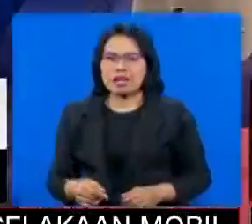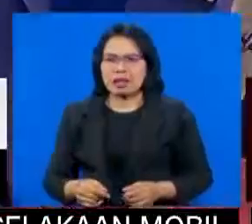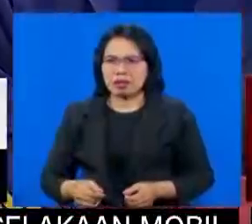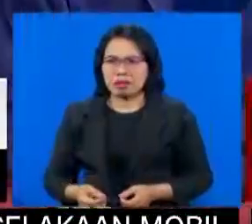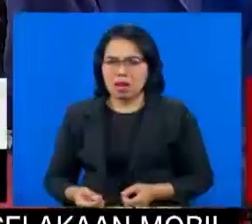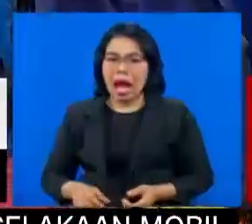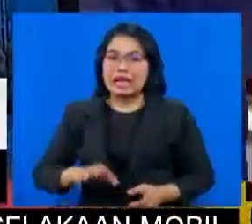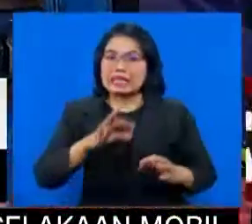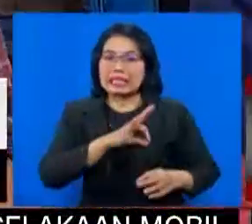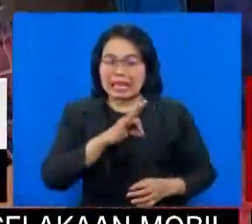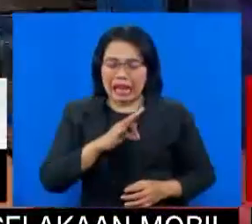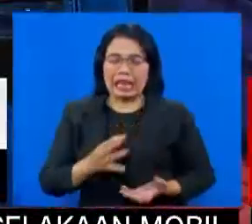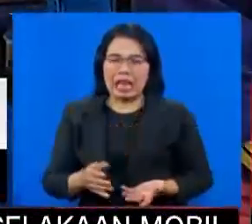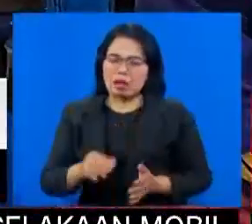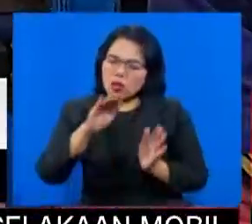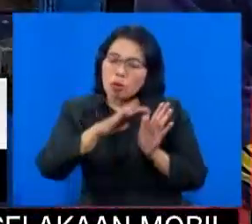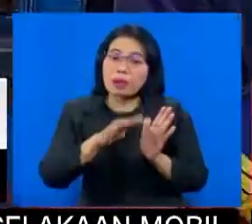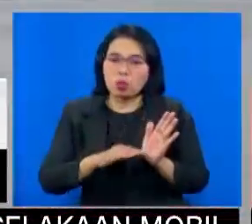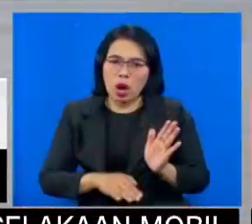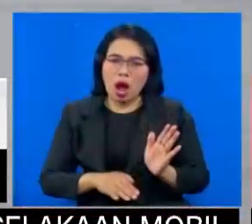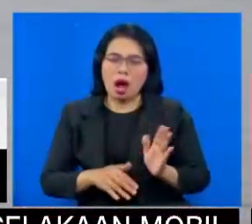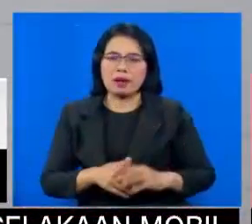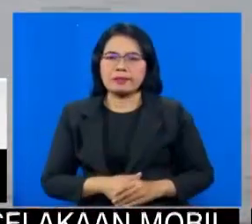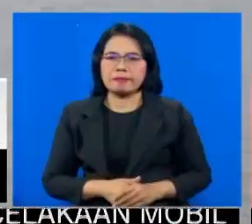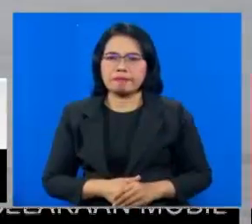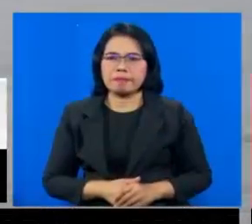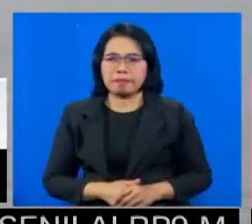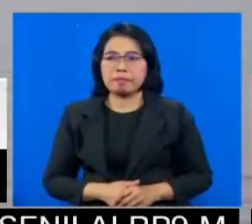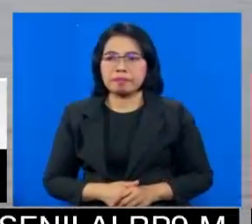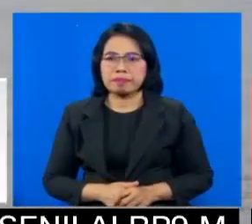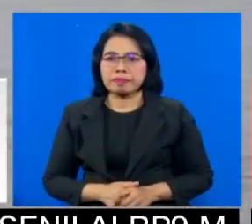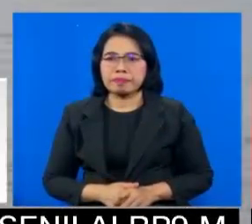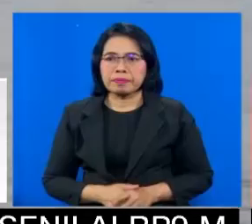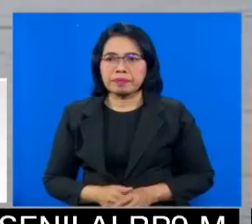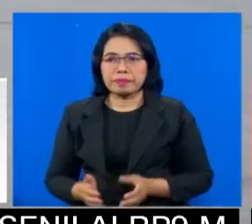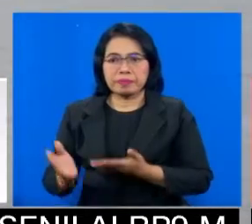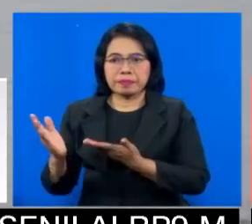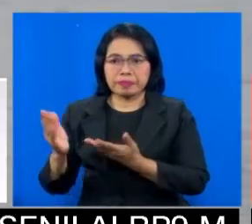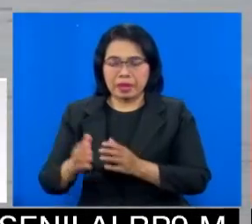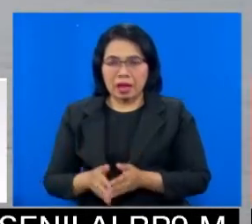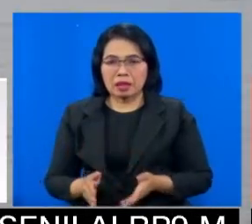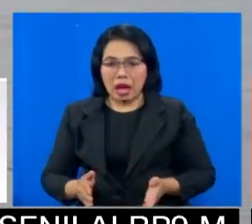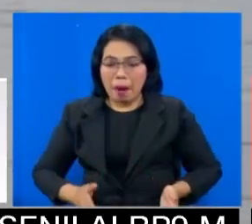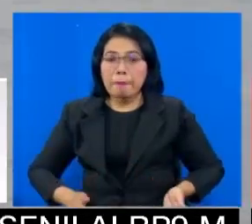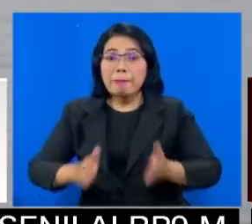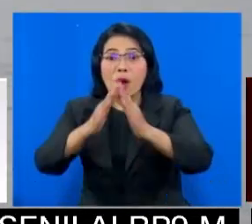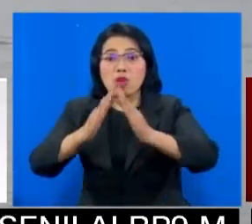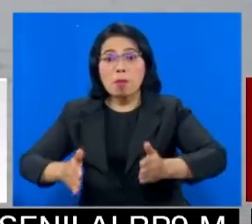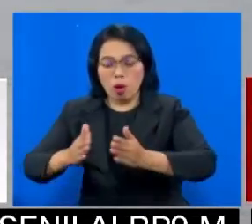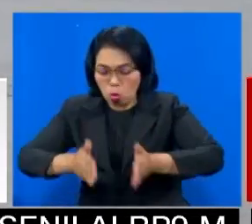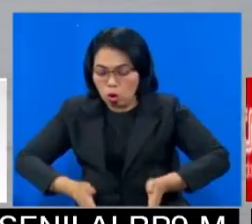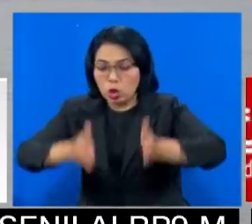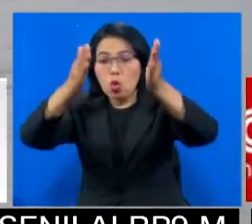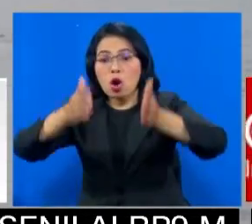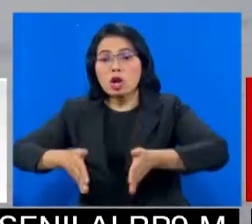ini kan di sekitar sini itu pulau-pulau reklamasi baru jadi nih, baru itu. Baru itu jadi. Pengaruh nggak sih Pak dengan ini? Pengaruh,